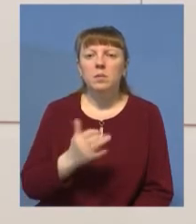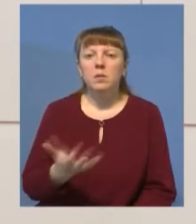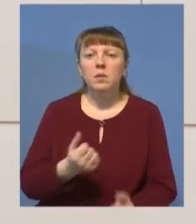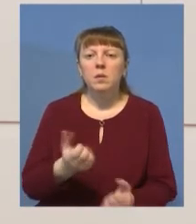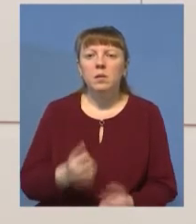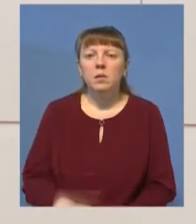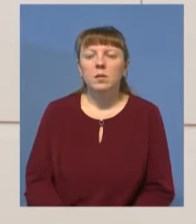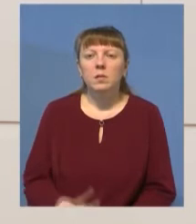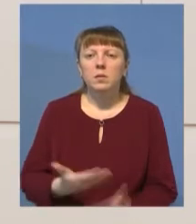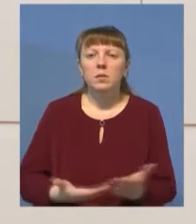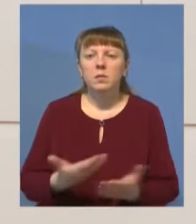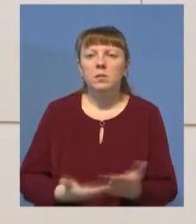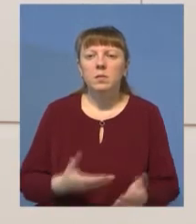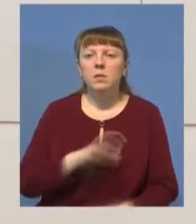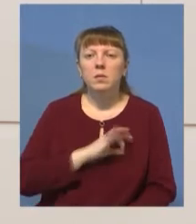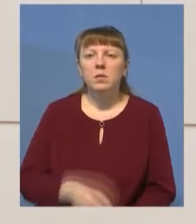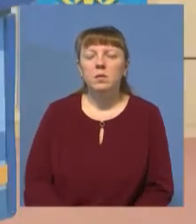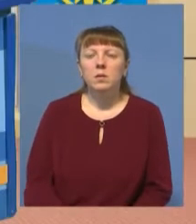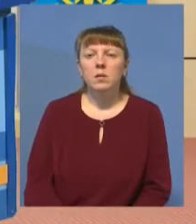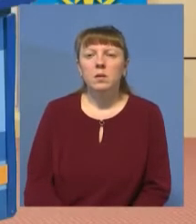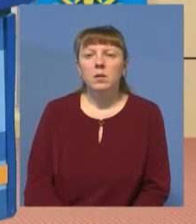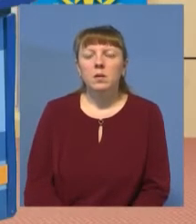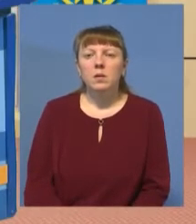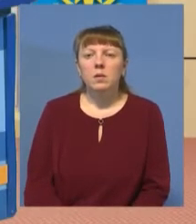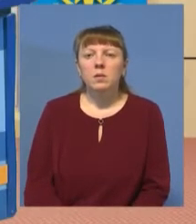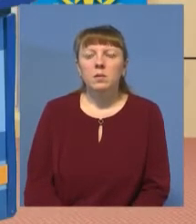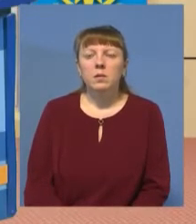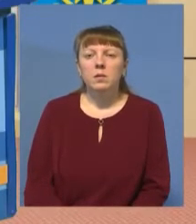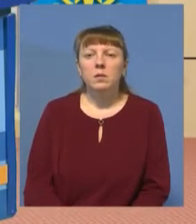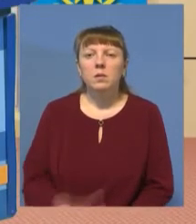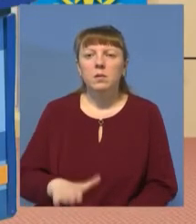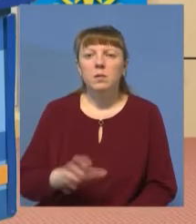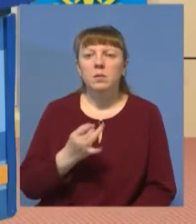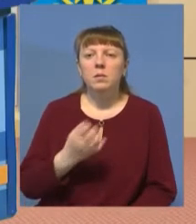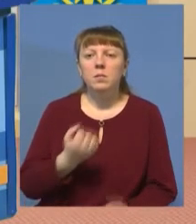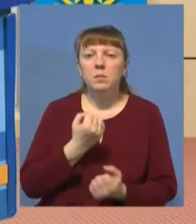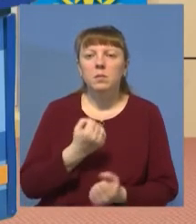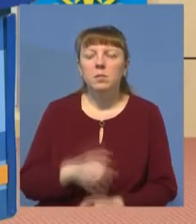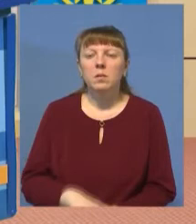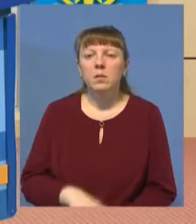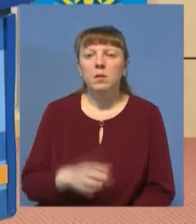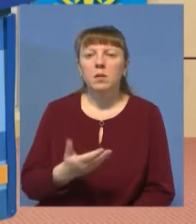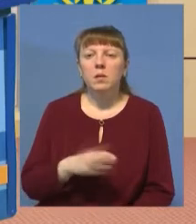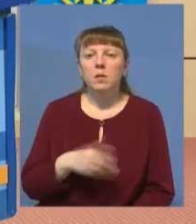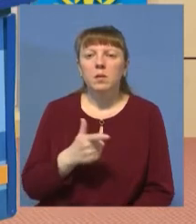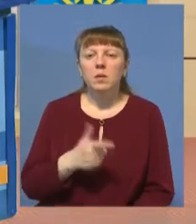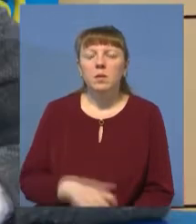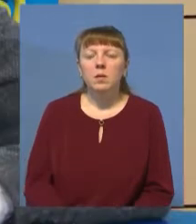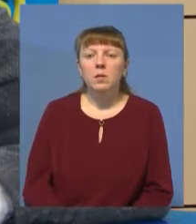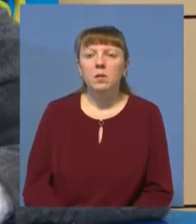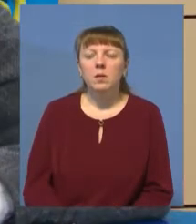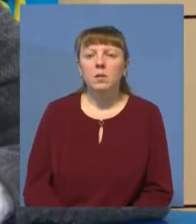в палату консультантов юридических. Я понимаю, что местный департамент по защите прав потребителя, наверное, тоже какие-то оказывает услуги хотя